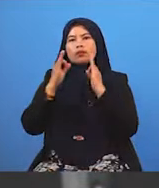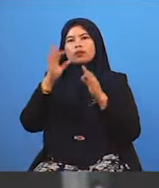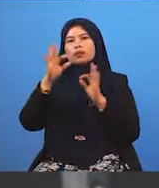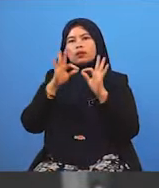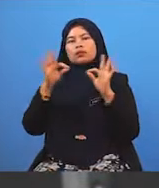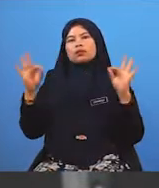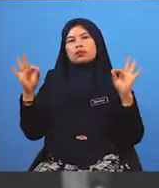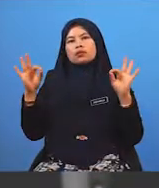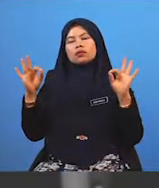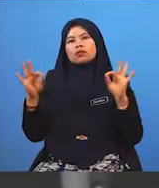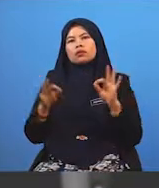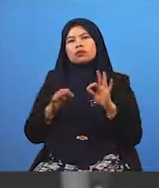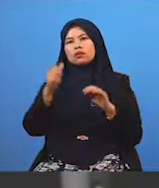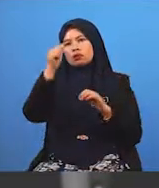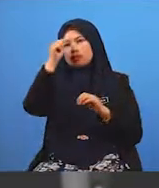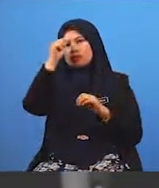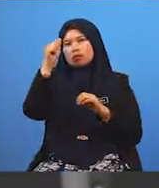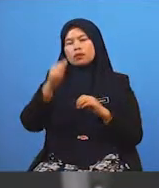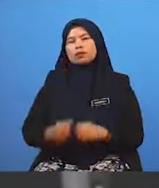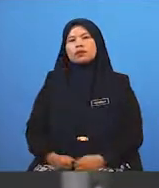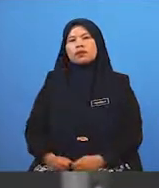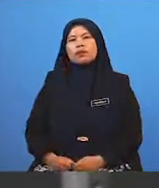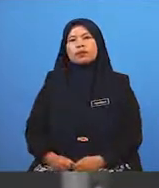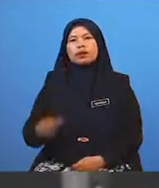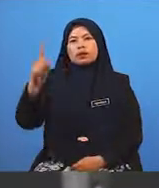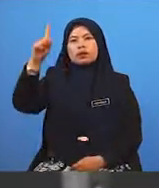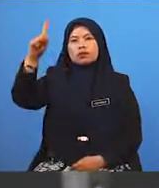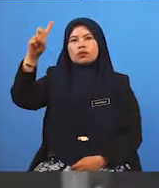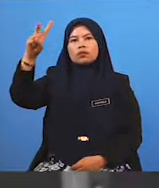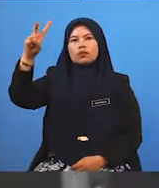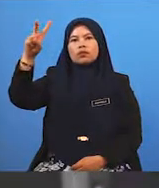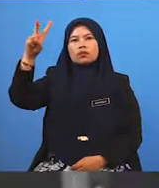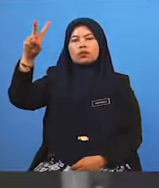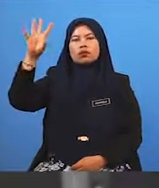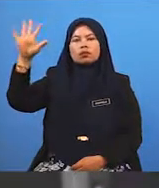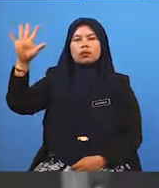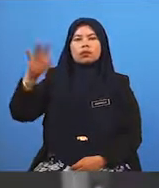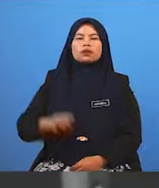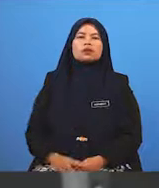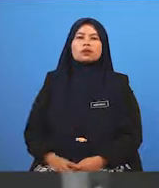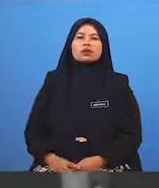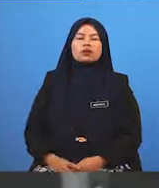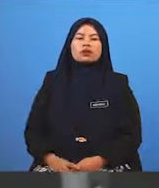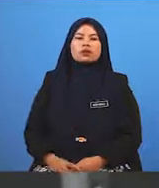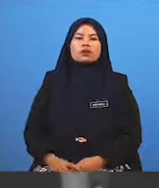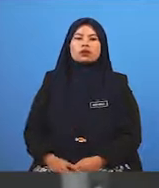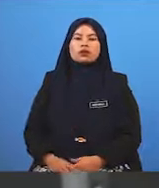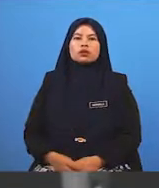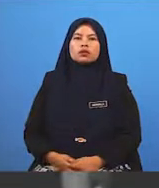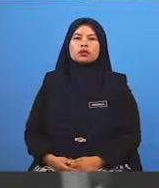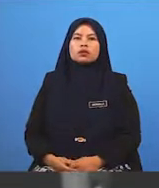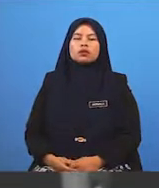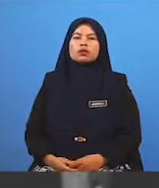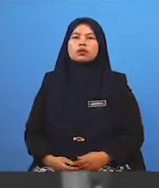yudillahu yaj'al sadrahu dayyqan harajan ka'annama yas'adu fis sama'.